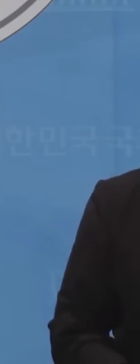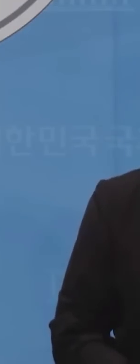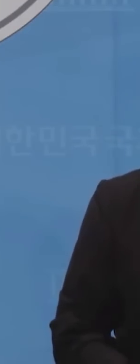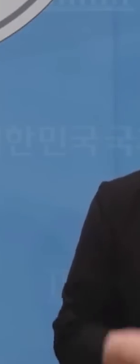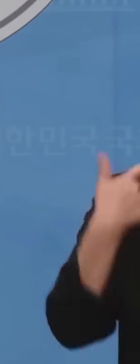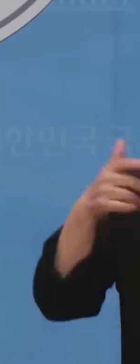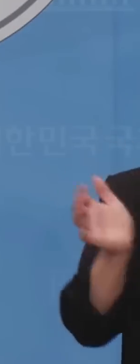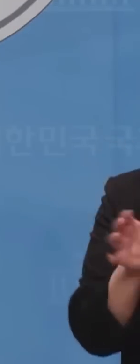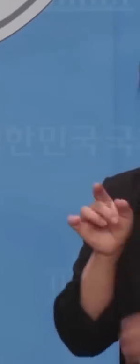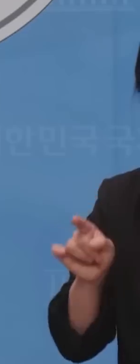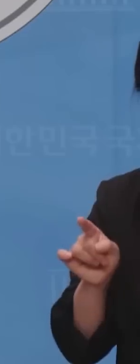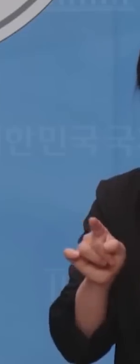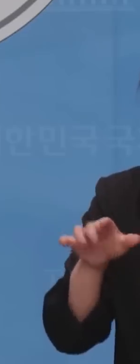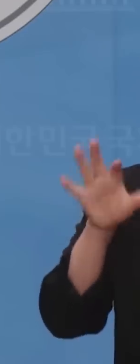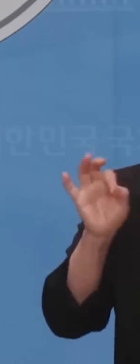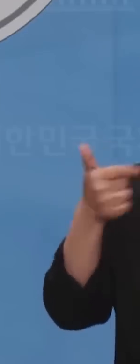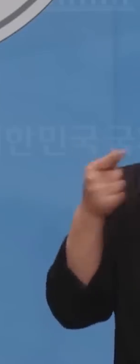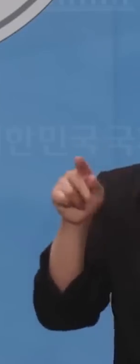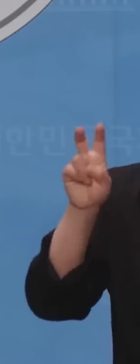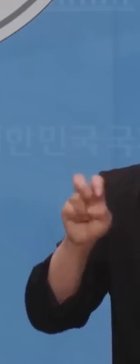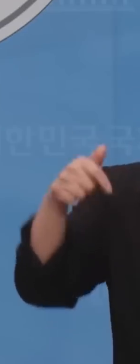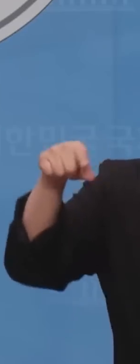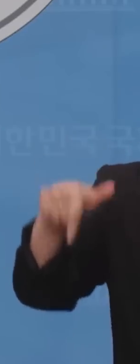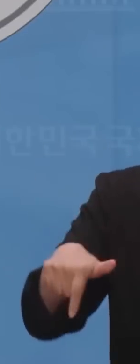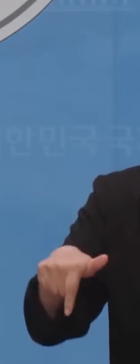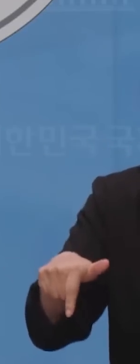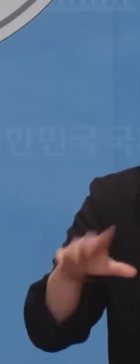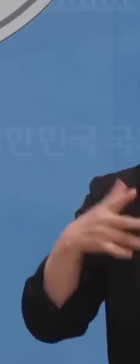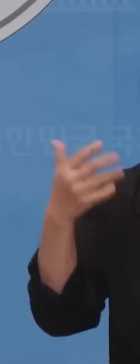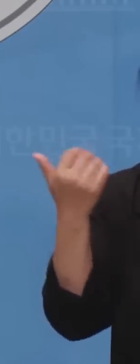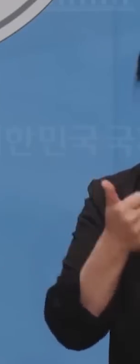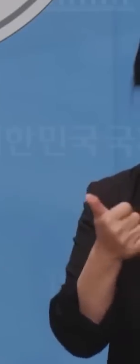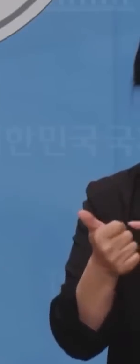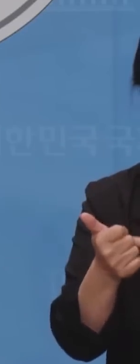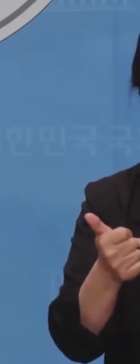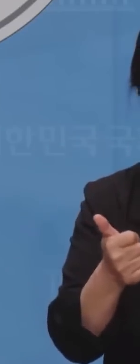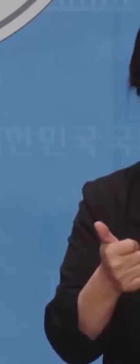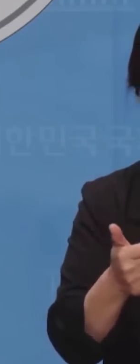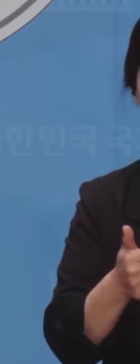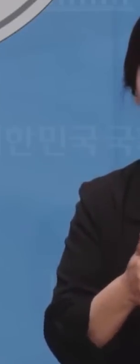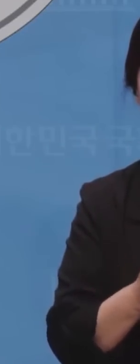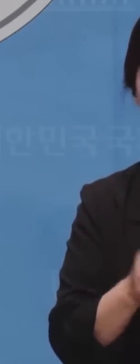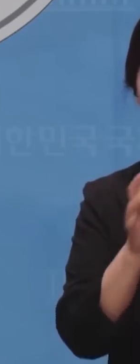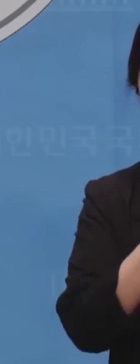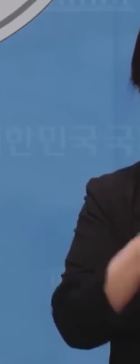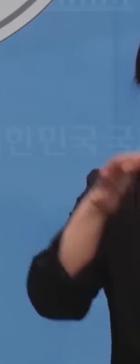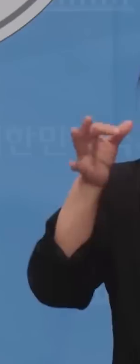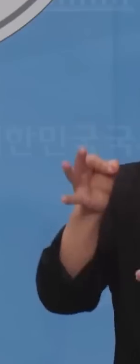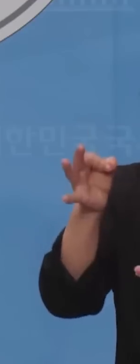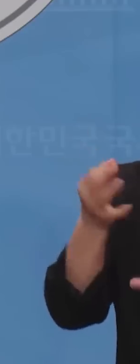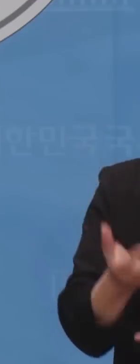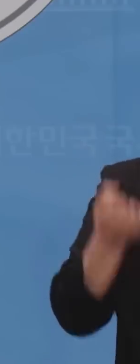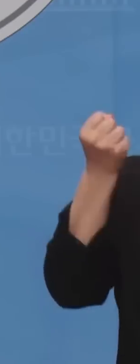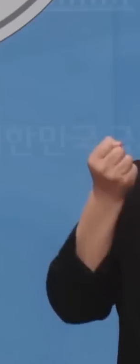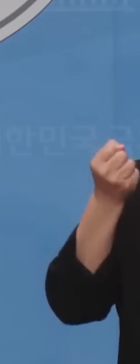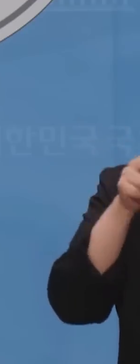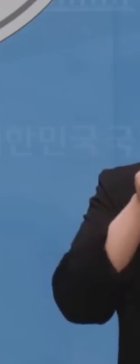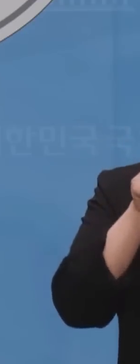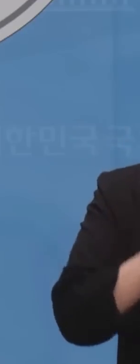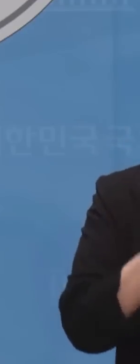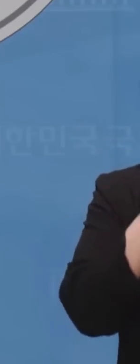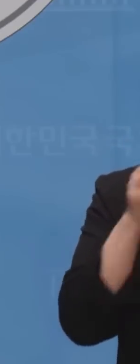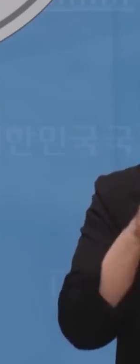김남국 더불어민주당 국회의원의 60억 가상화폐 소유와 관련한 논란이 증폭되고 있습니다.